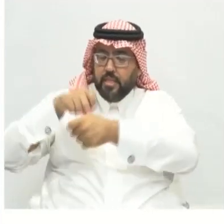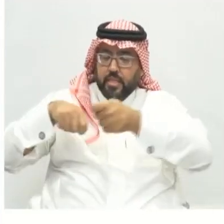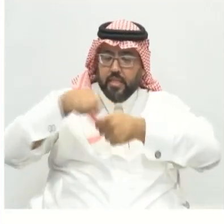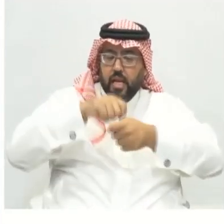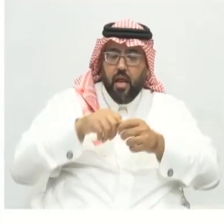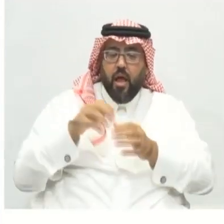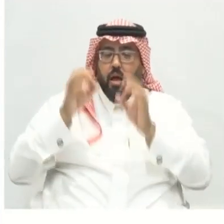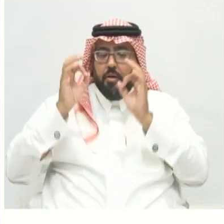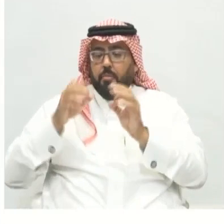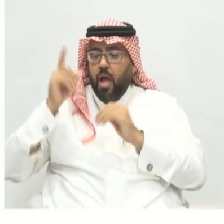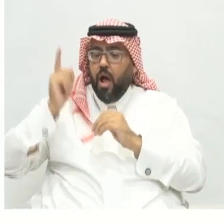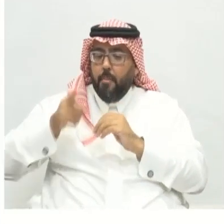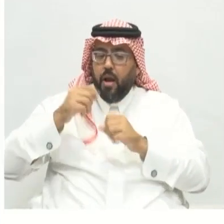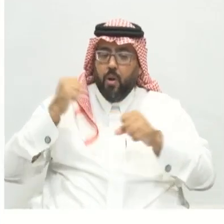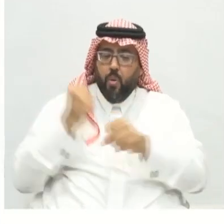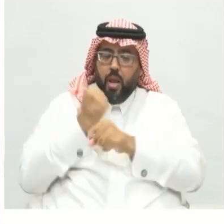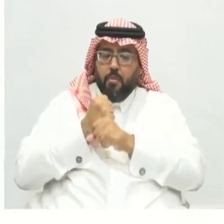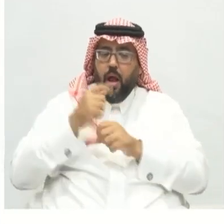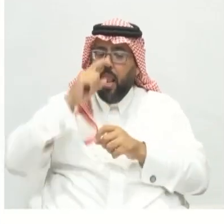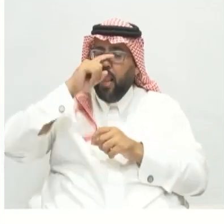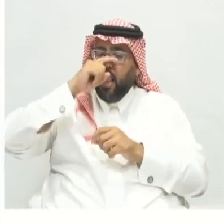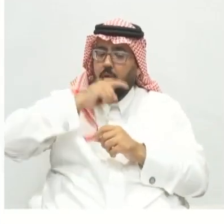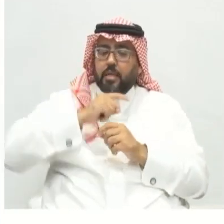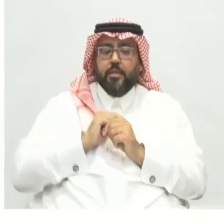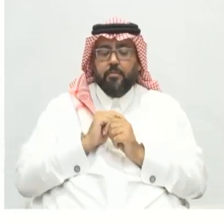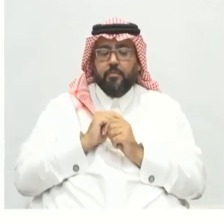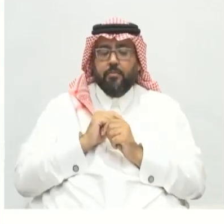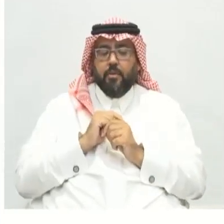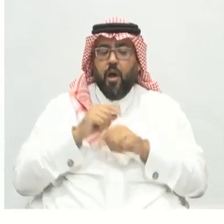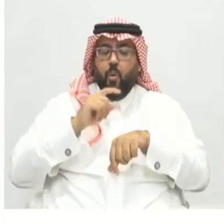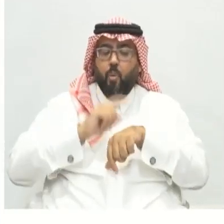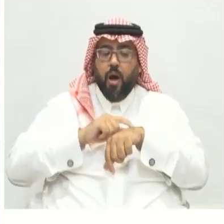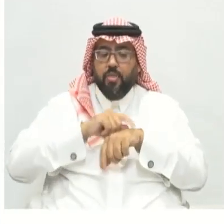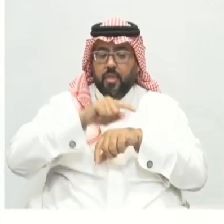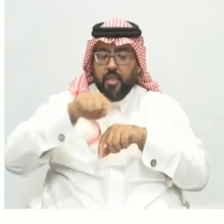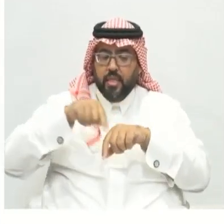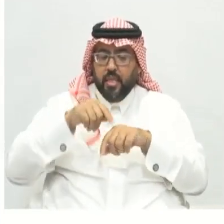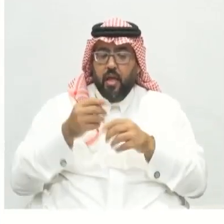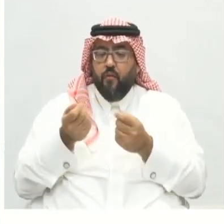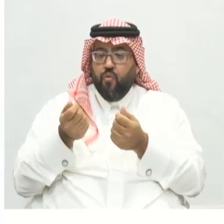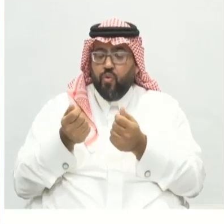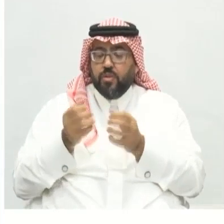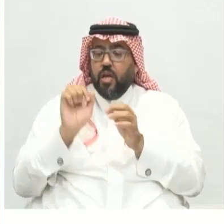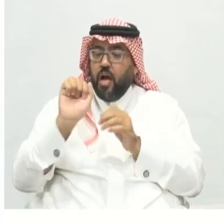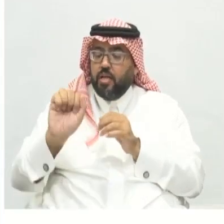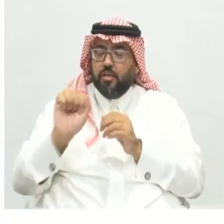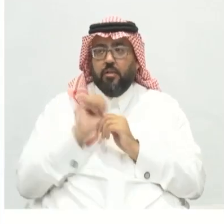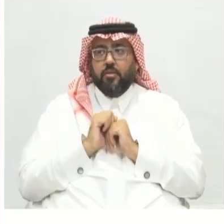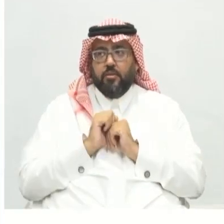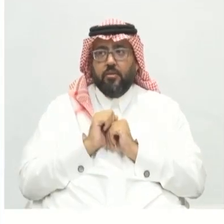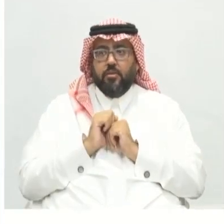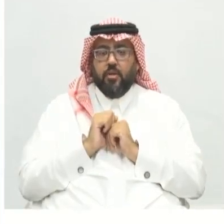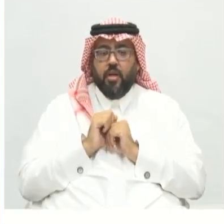المهام والانشطه الواجب انجازها خلال اطار زمني وميزانيه محدده